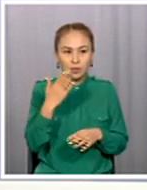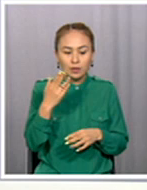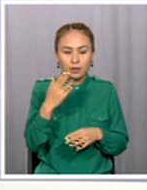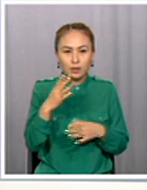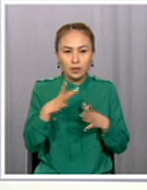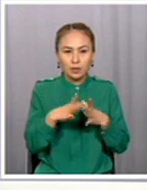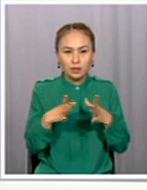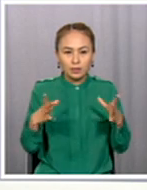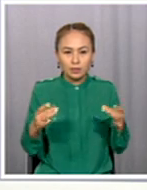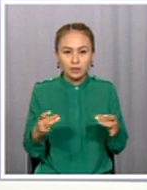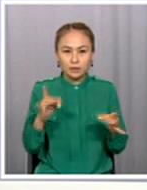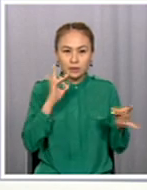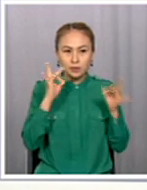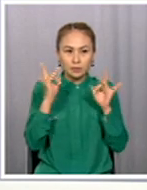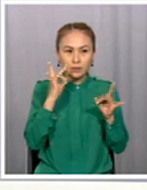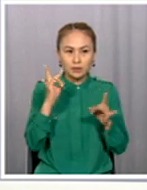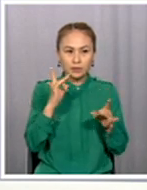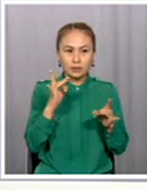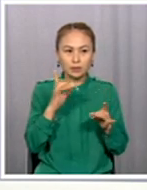дыбыстық карта,